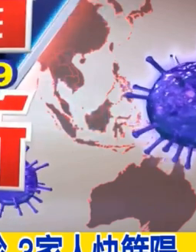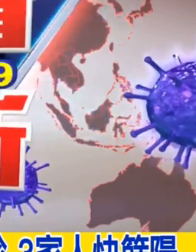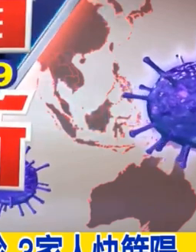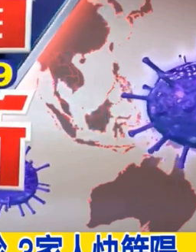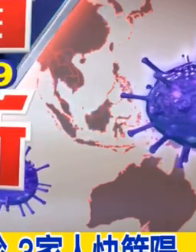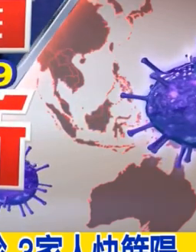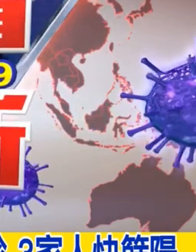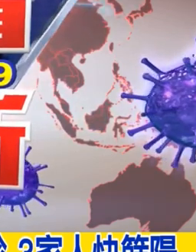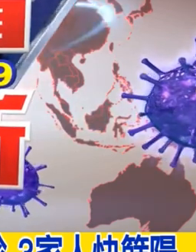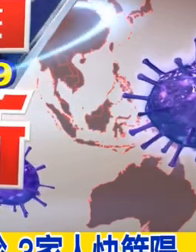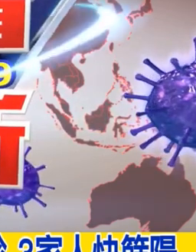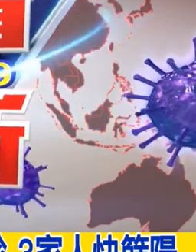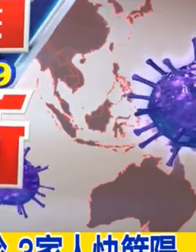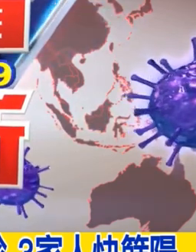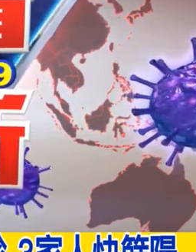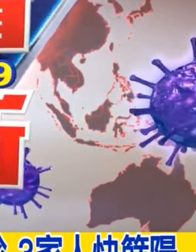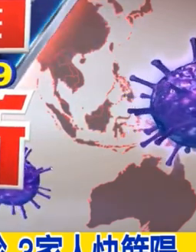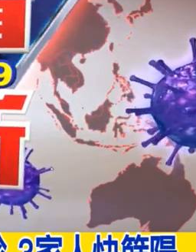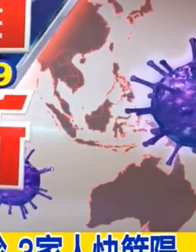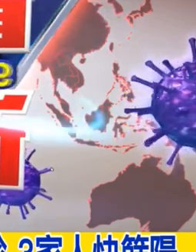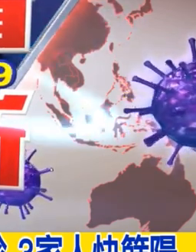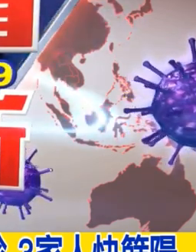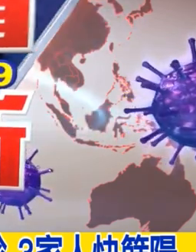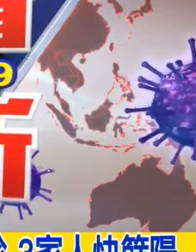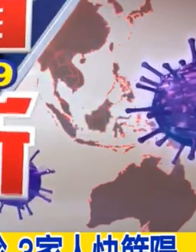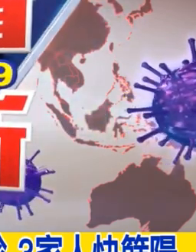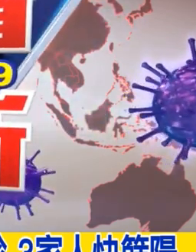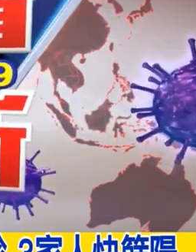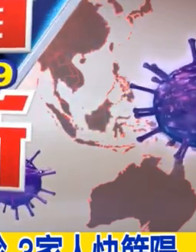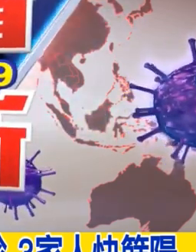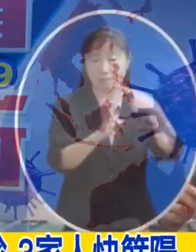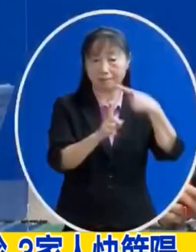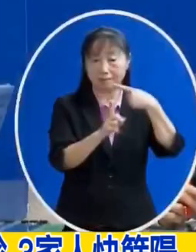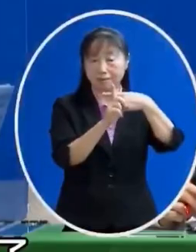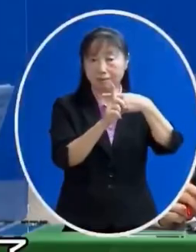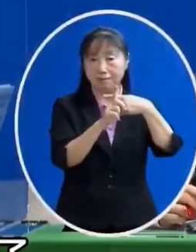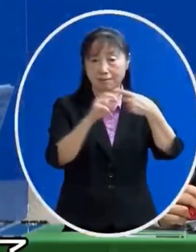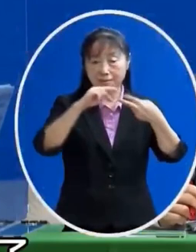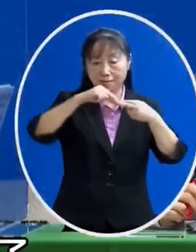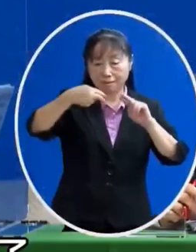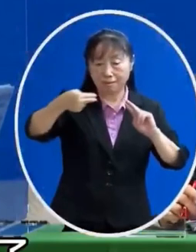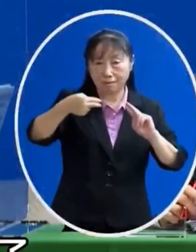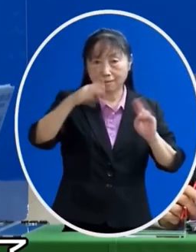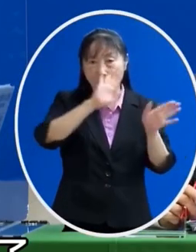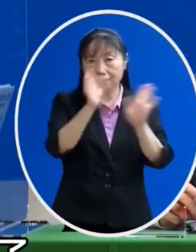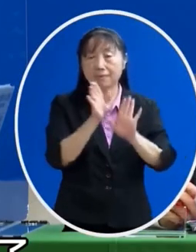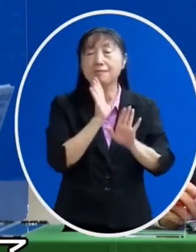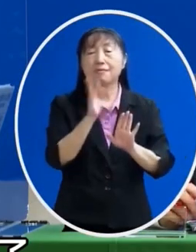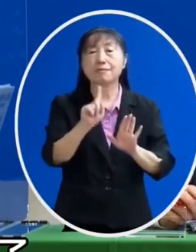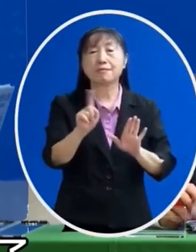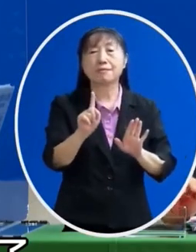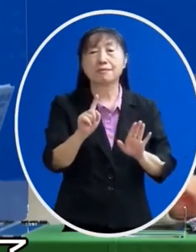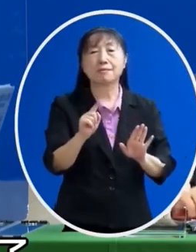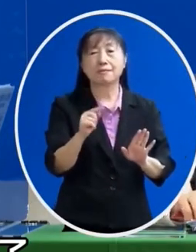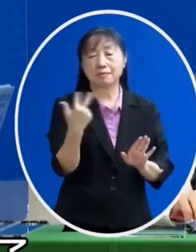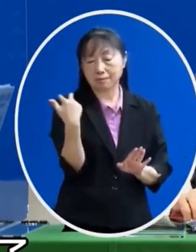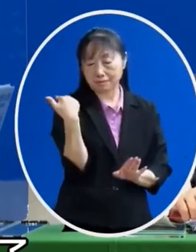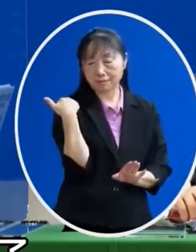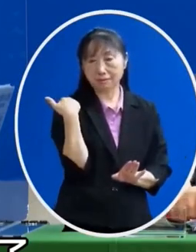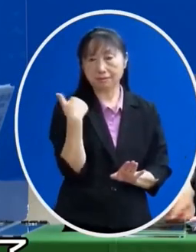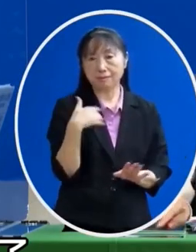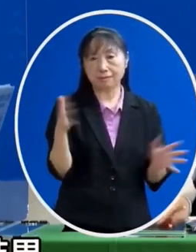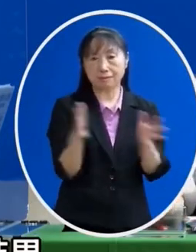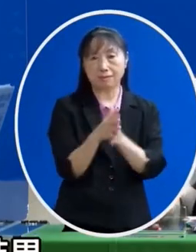性隔离当中，不排除可能是家庭群聚感染。 我们上周是有进行